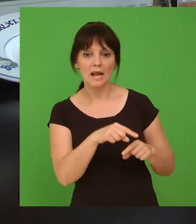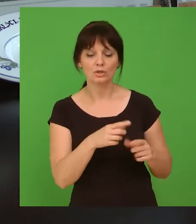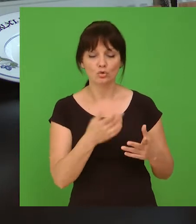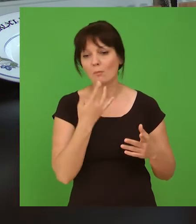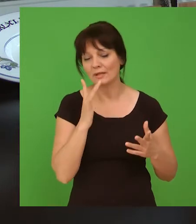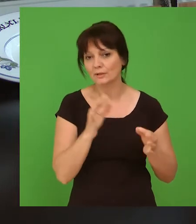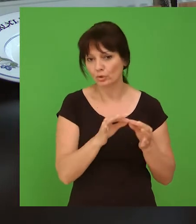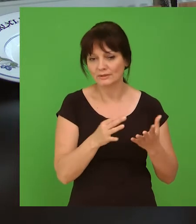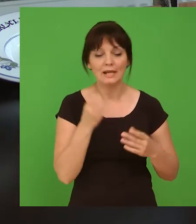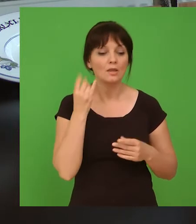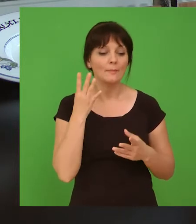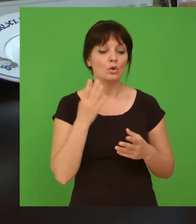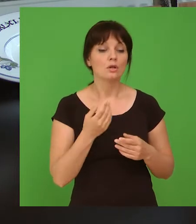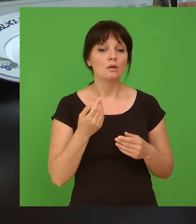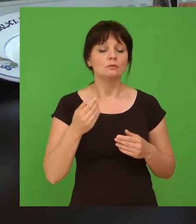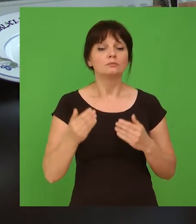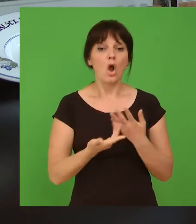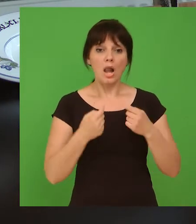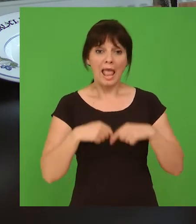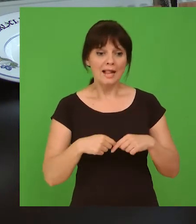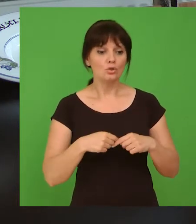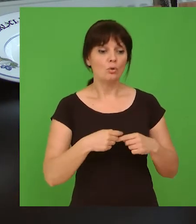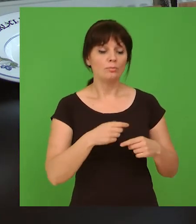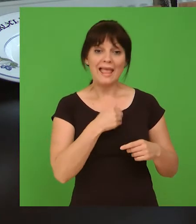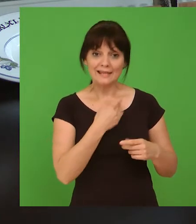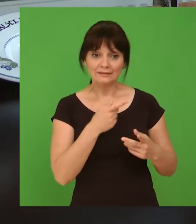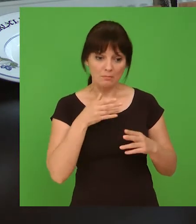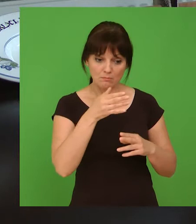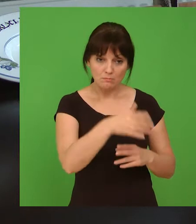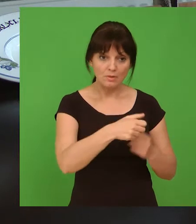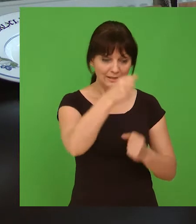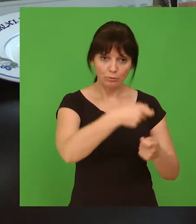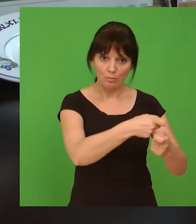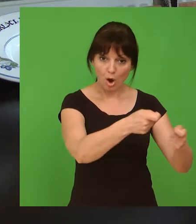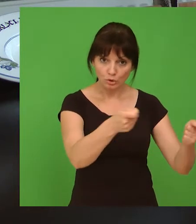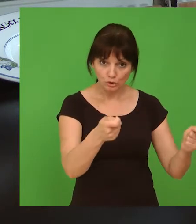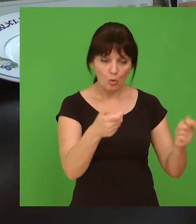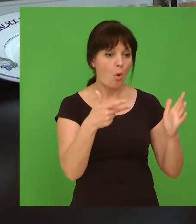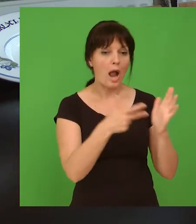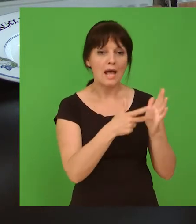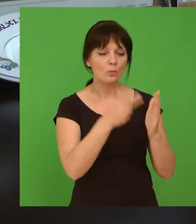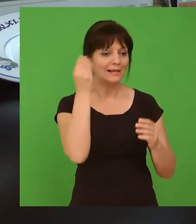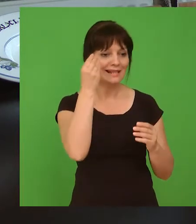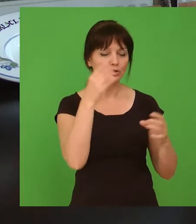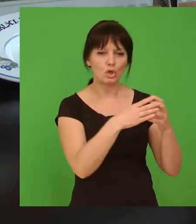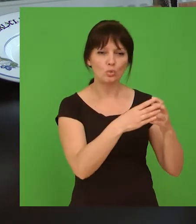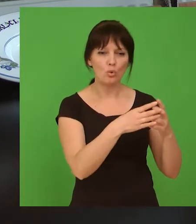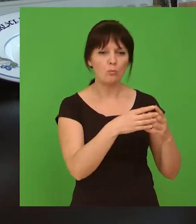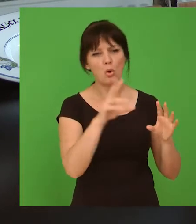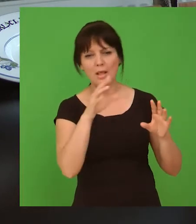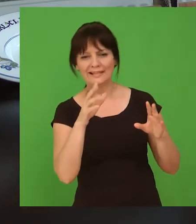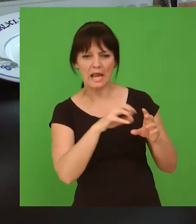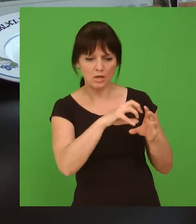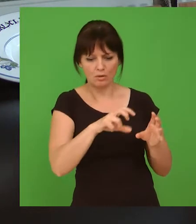most például azt hiszem diplomaosztón vett részt egy egyetemen, akkor a 3000 diákból néhány százan kivonultak